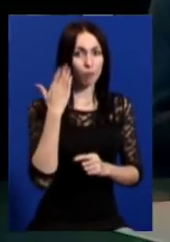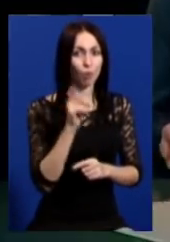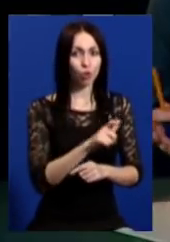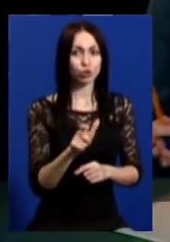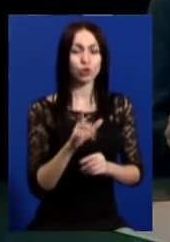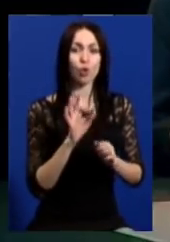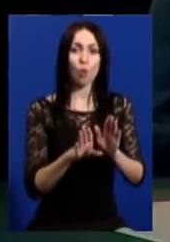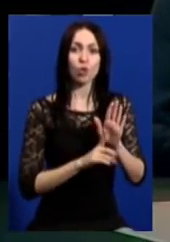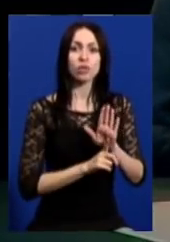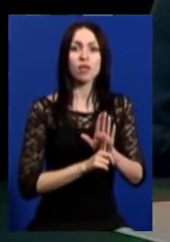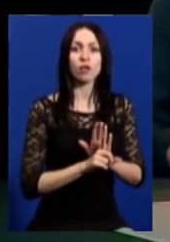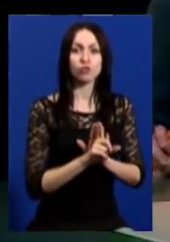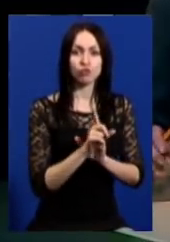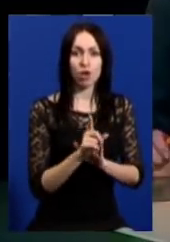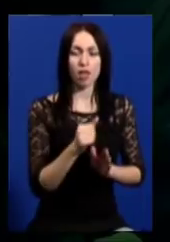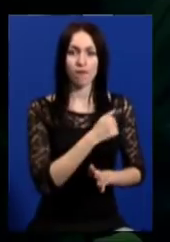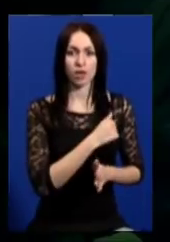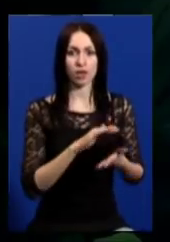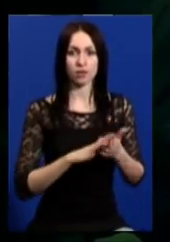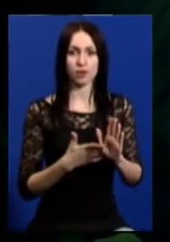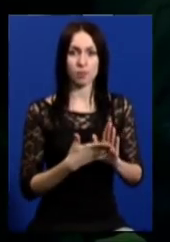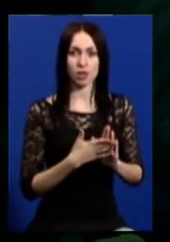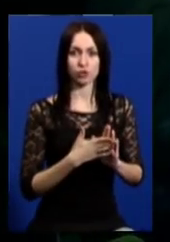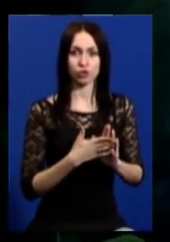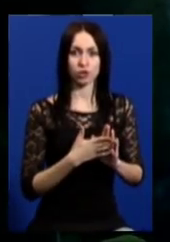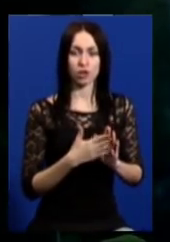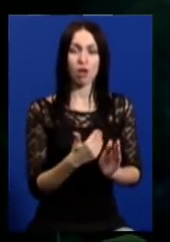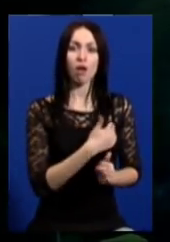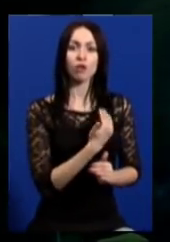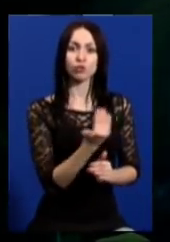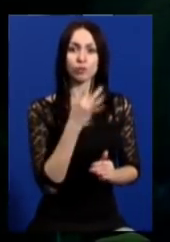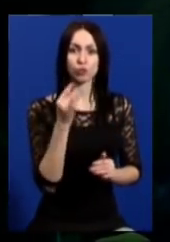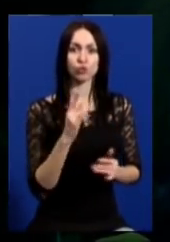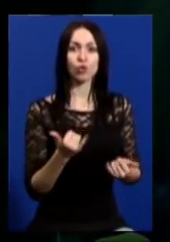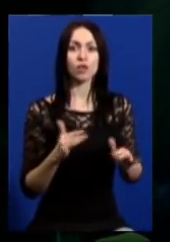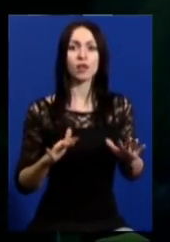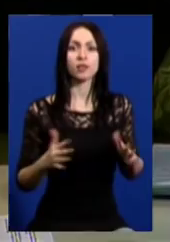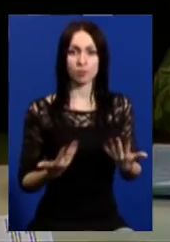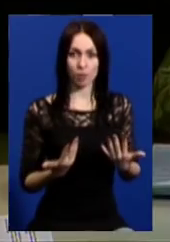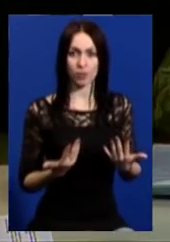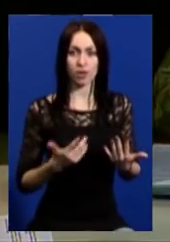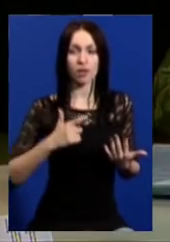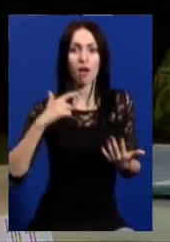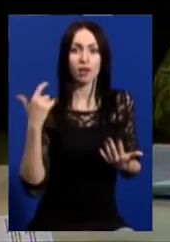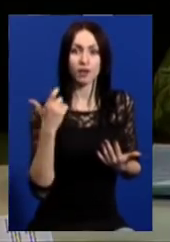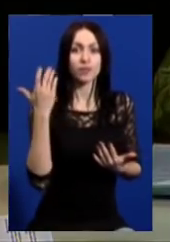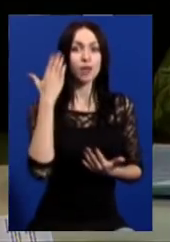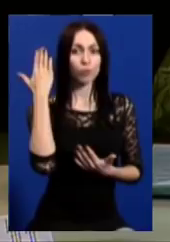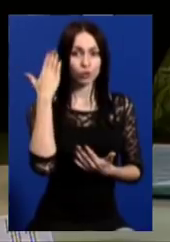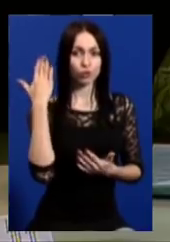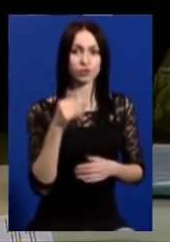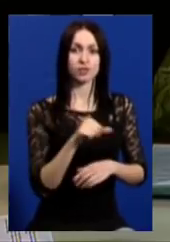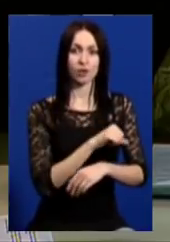від початку введення воєнного стану? Хочу вам сказати, що на даний час Харківський прикордонний